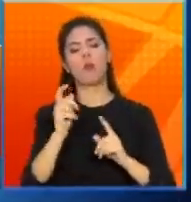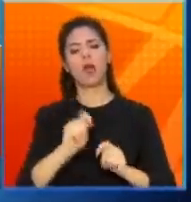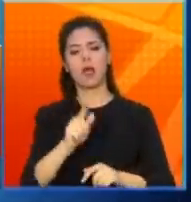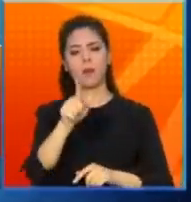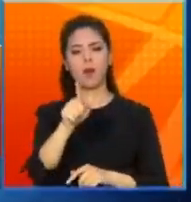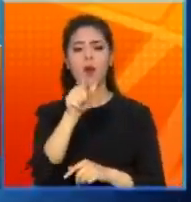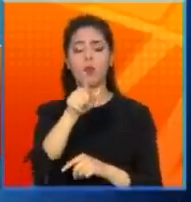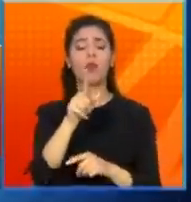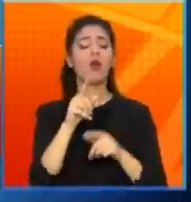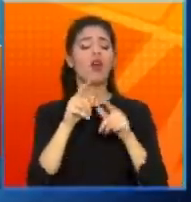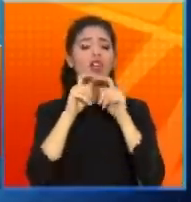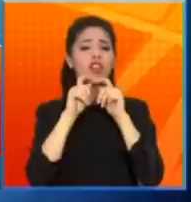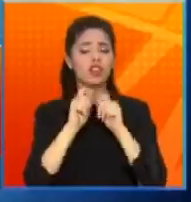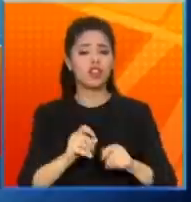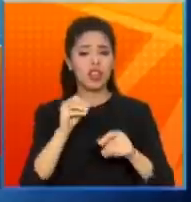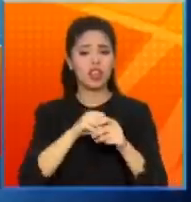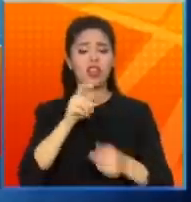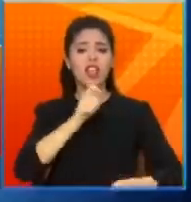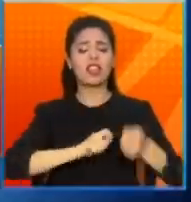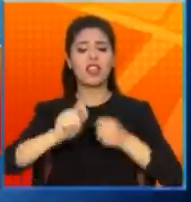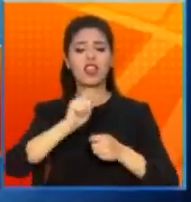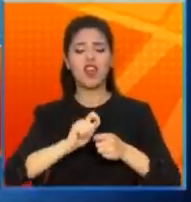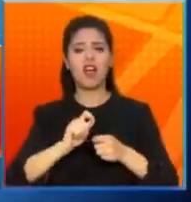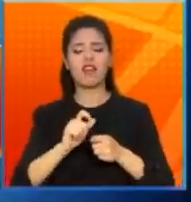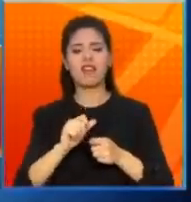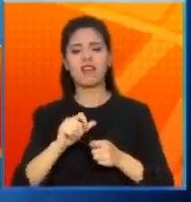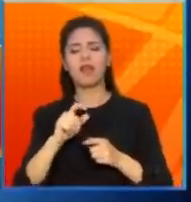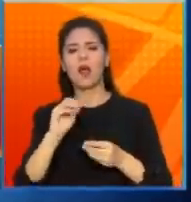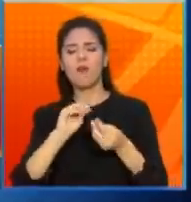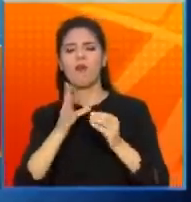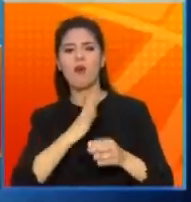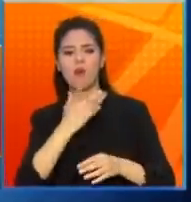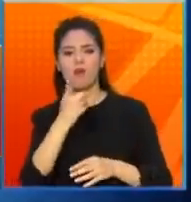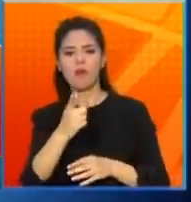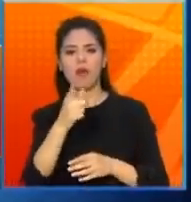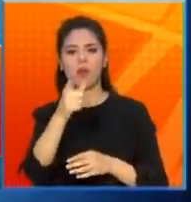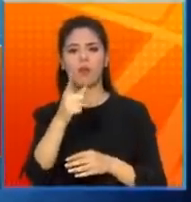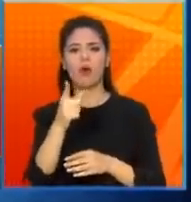Virüs özellikle Çin'de ticareti olumsuz yönde etkiledi. Bazı firmalarsa virüse karşı